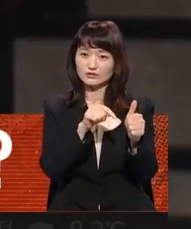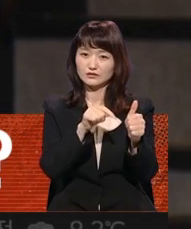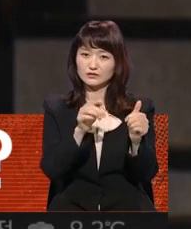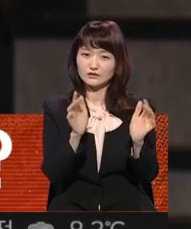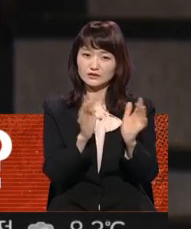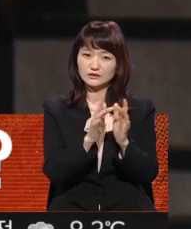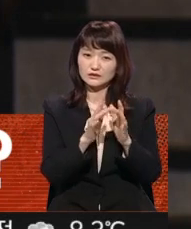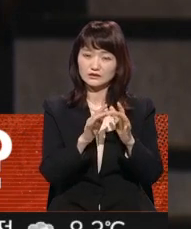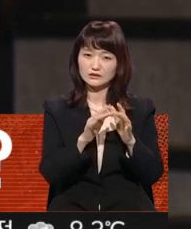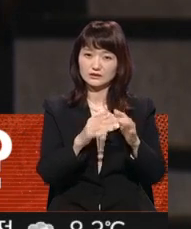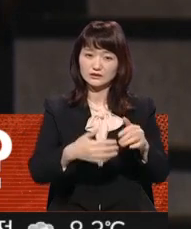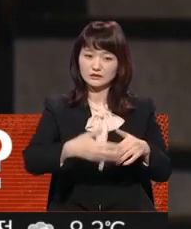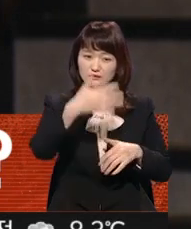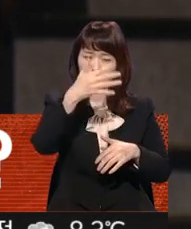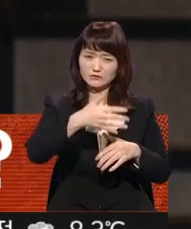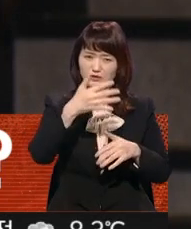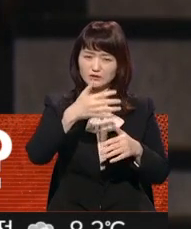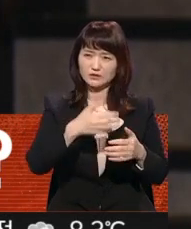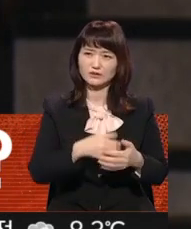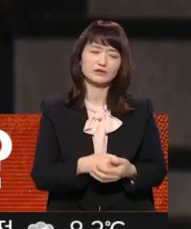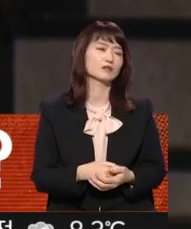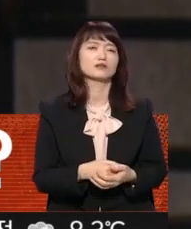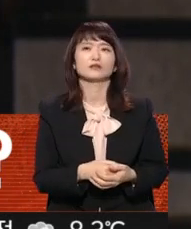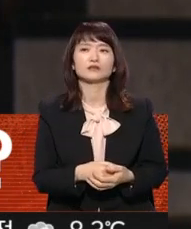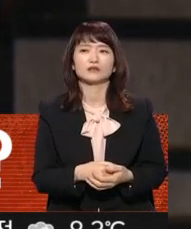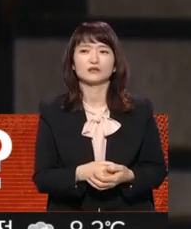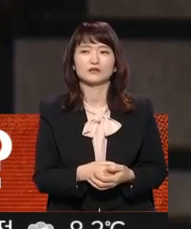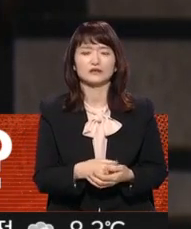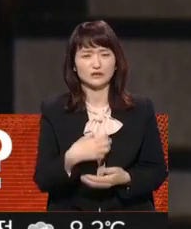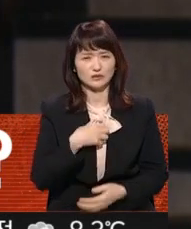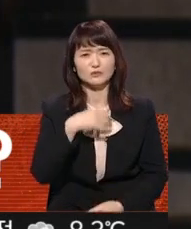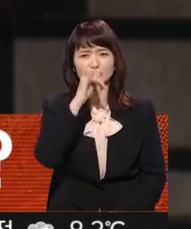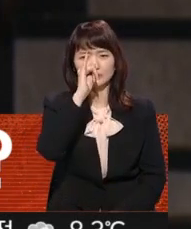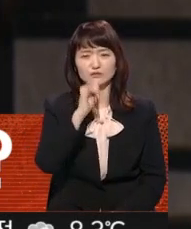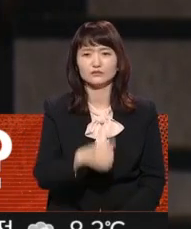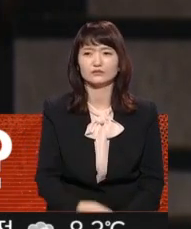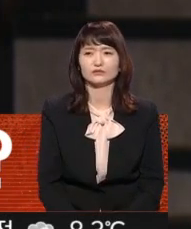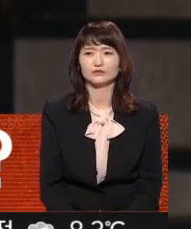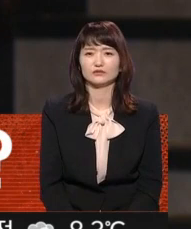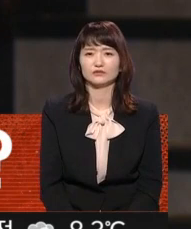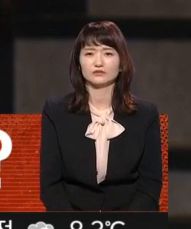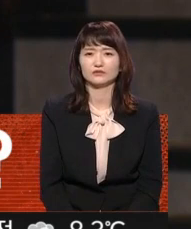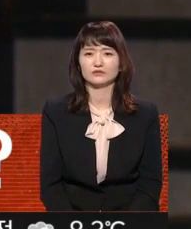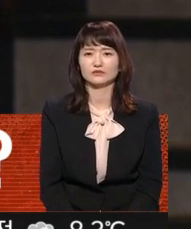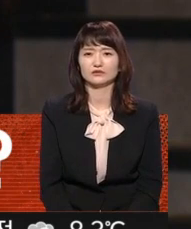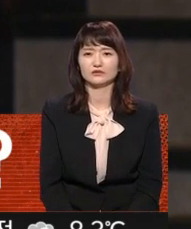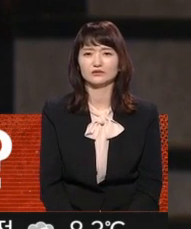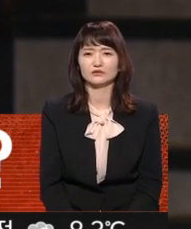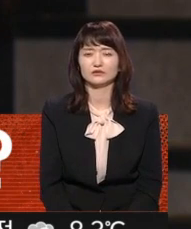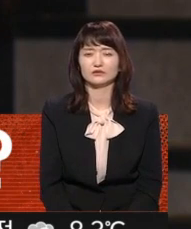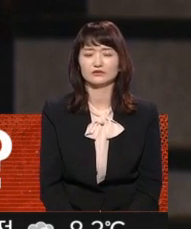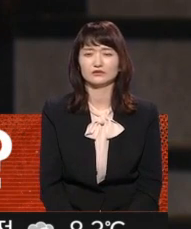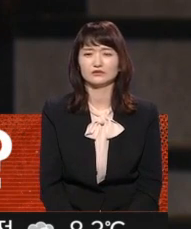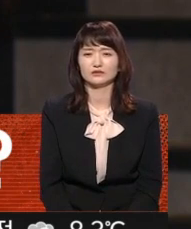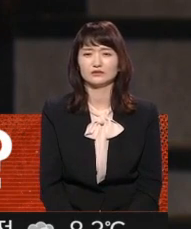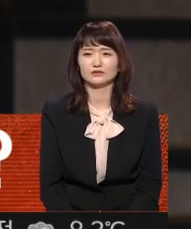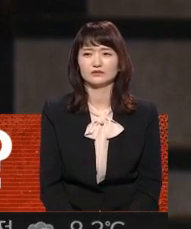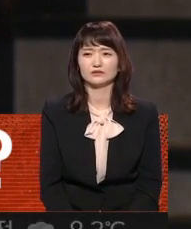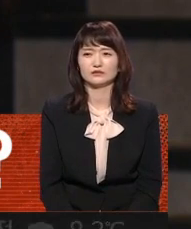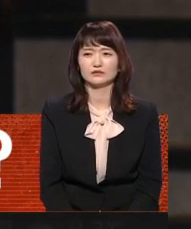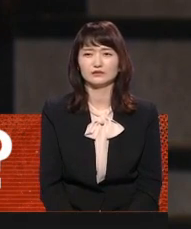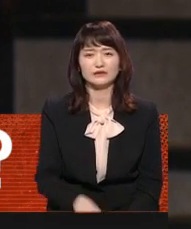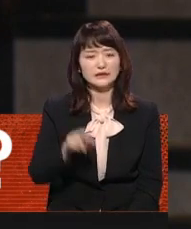올릴수록 좀 취약할 수는 있어요 아 예방 그런게 있고 그 다음에 이제 사실이 그